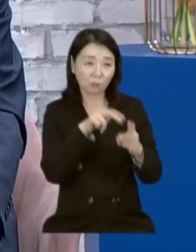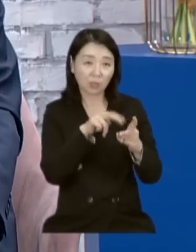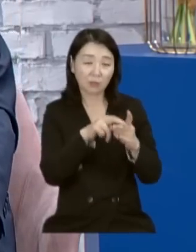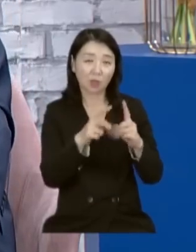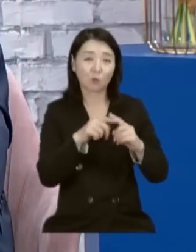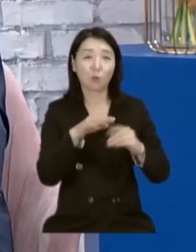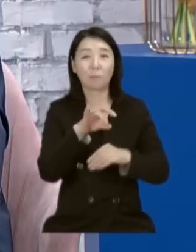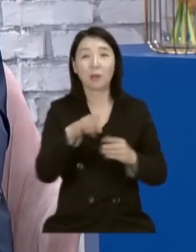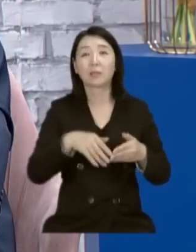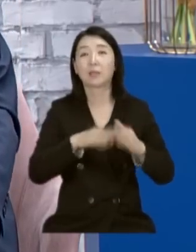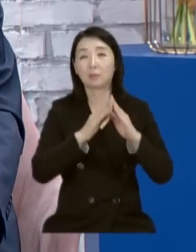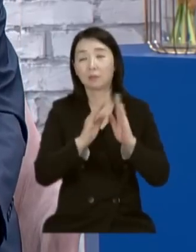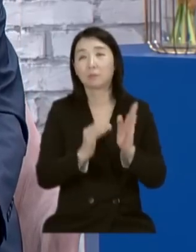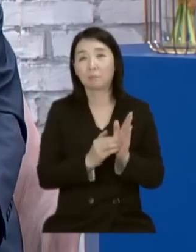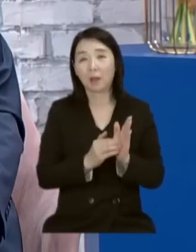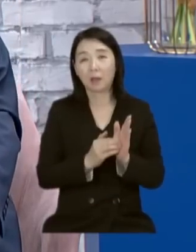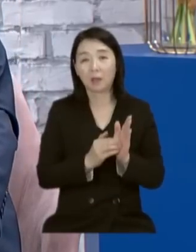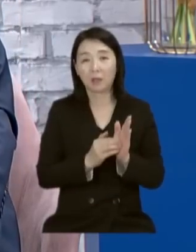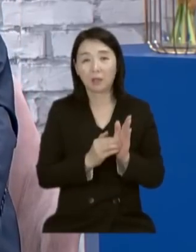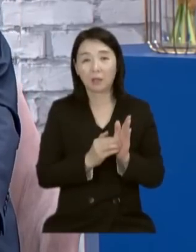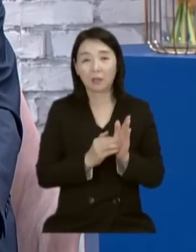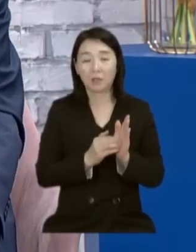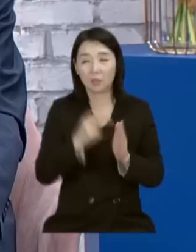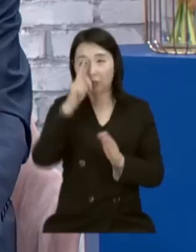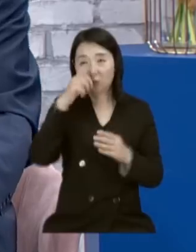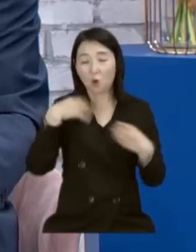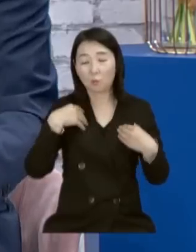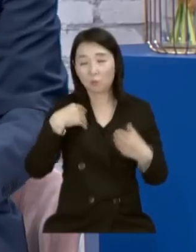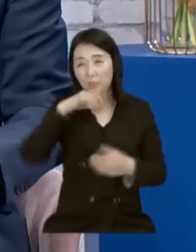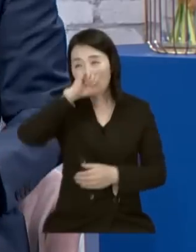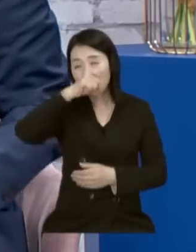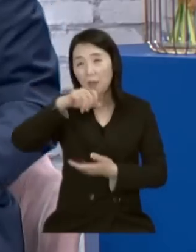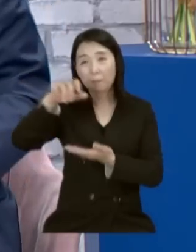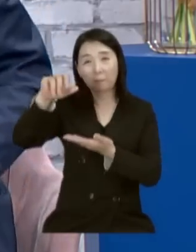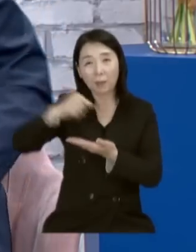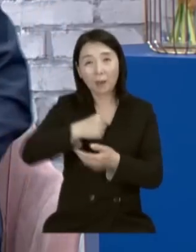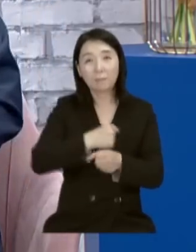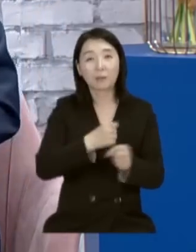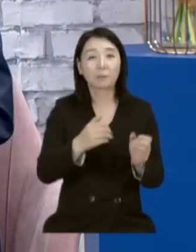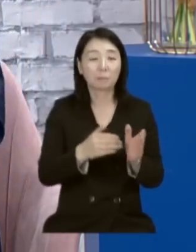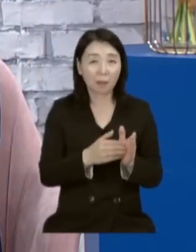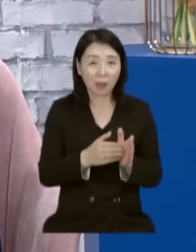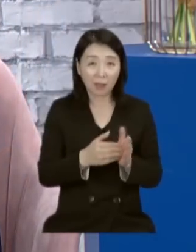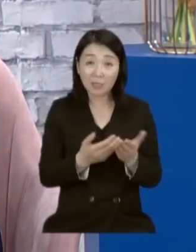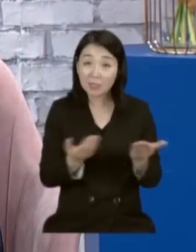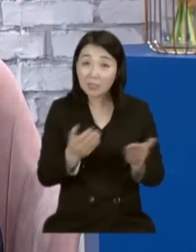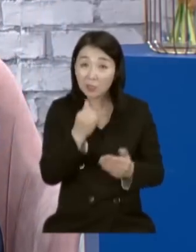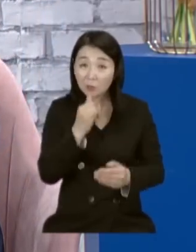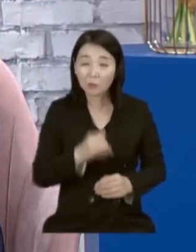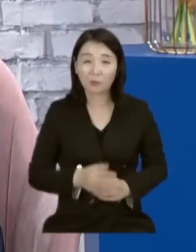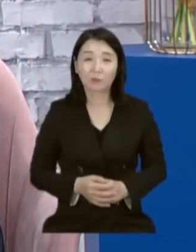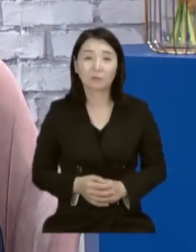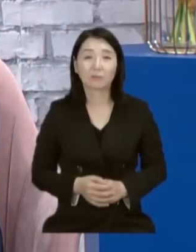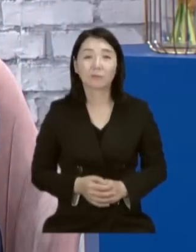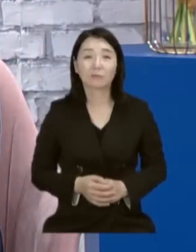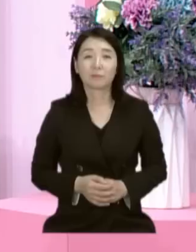교회마다 설치해서 정부 예산을 저 밖에도 만드는 일도 하신다고요? 네,